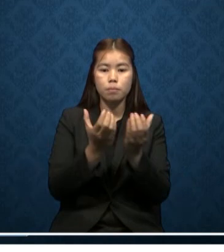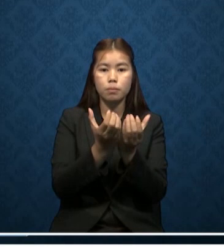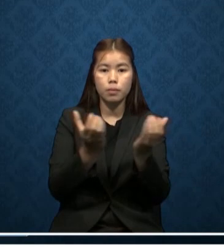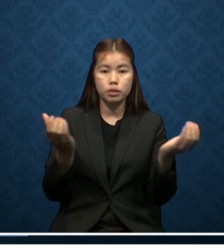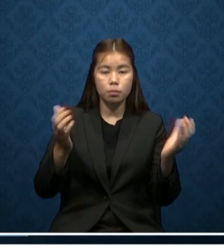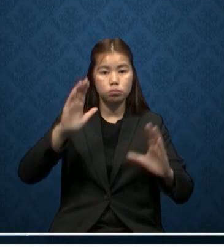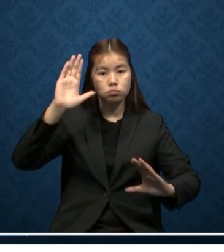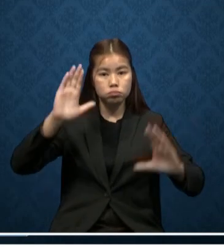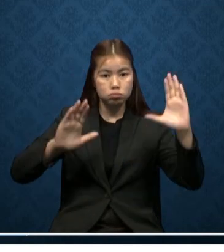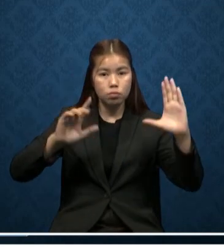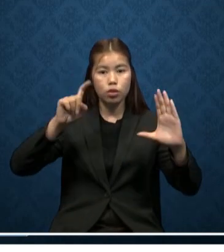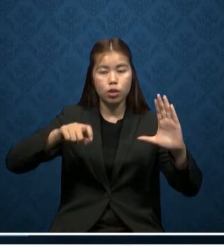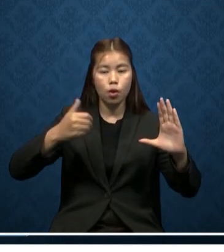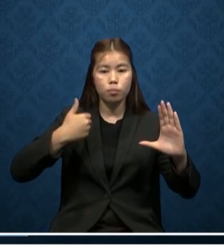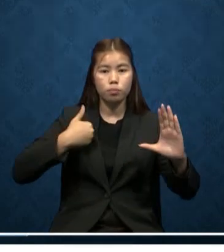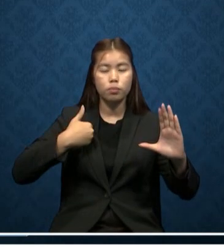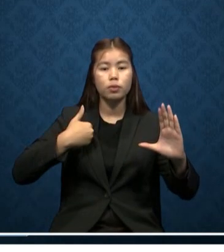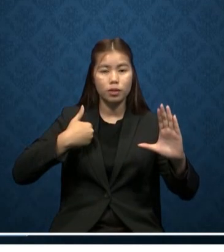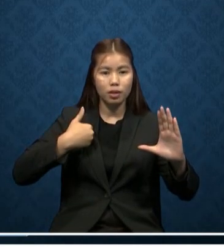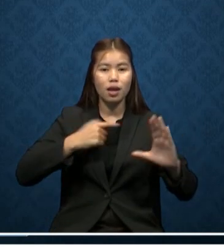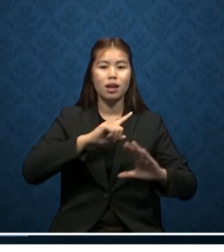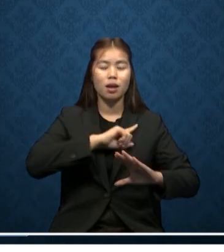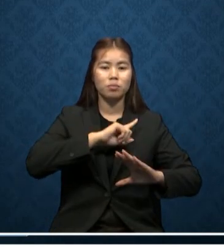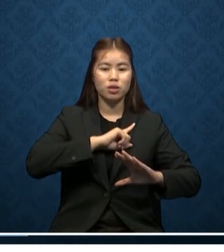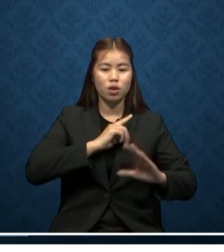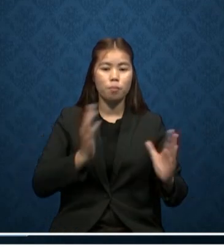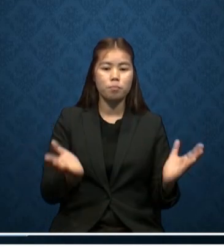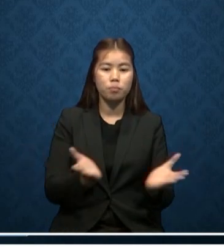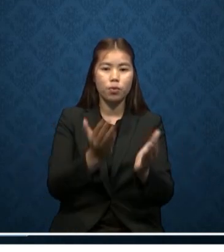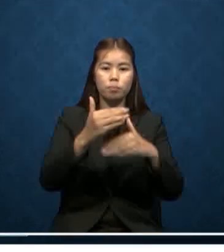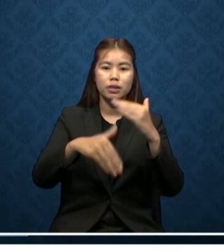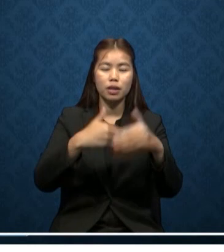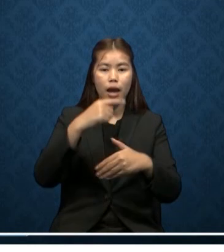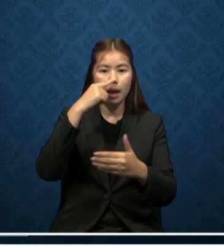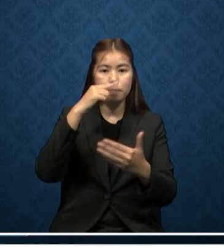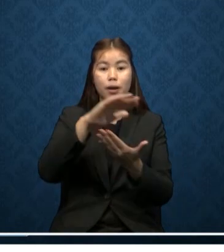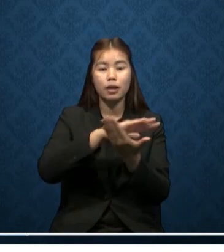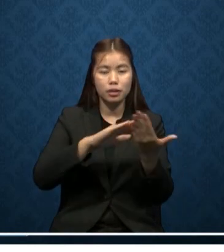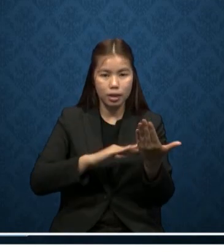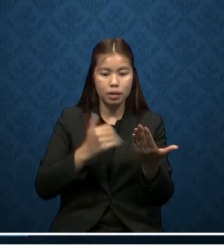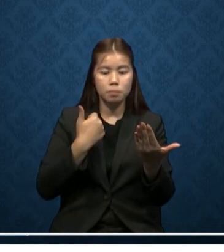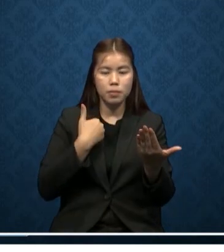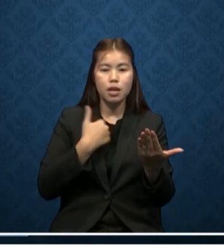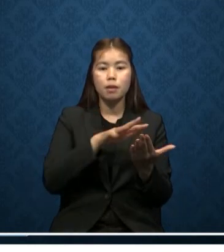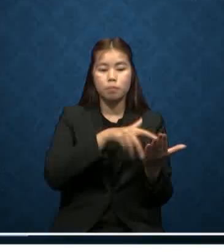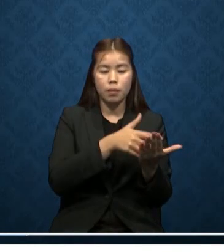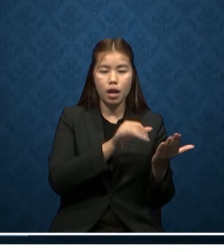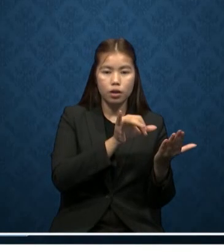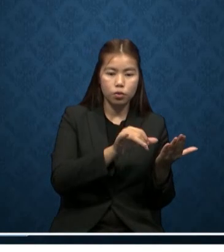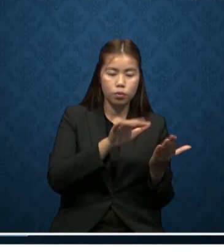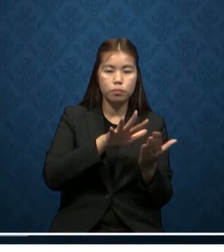ต้องขับเคลื่อนประเทศตามที่รัฐธรรมนูญกำหนดซึ่งก็มีเรื่องยุทธศาสตร์ชาติและการปฏิรูปประเทศไว้